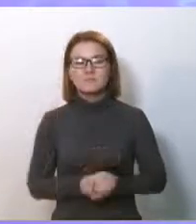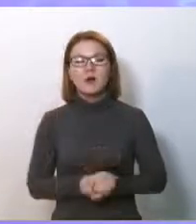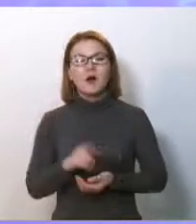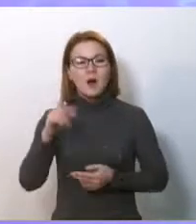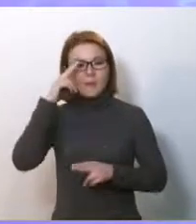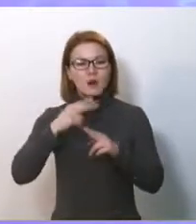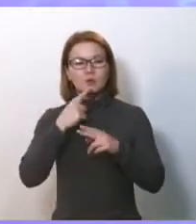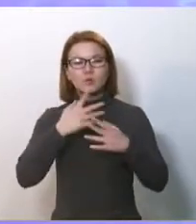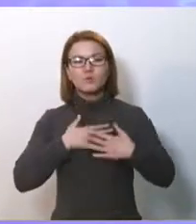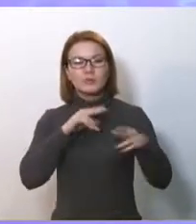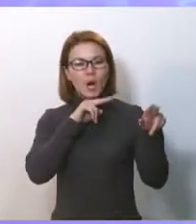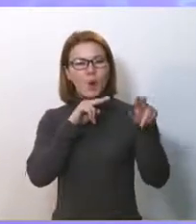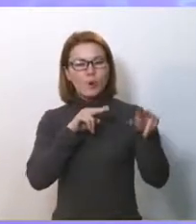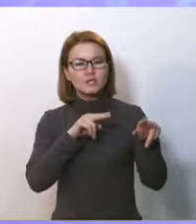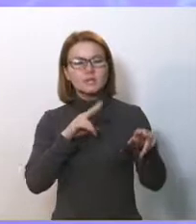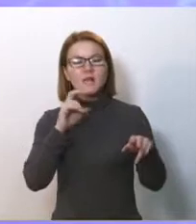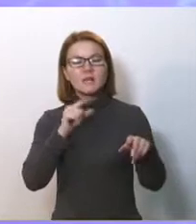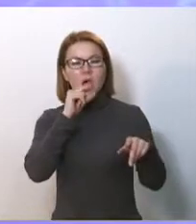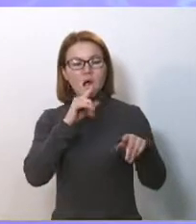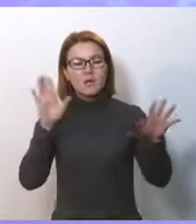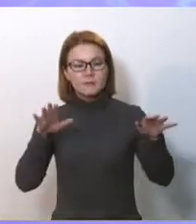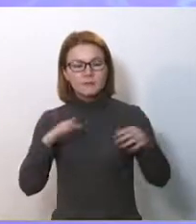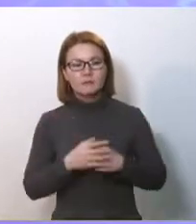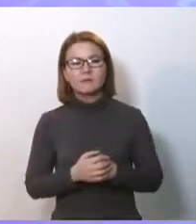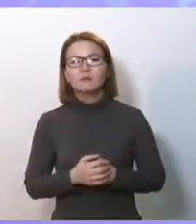Он любит охотиться на рябчиков.